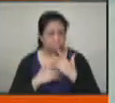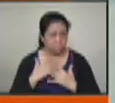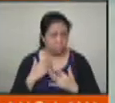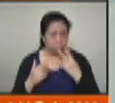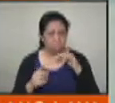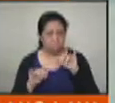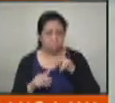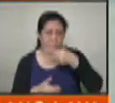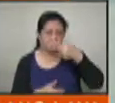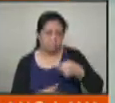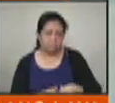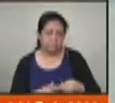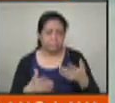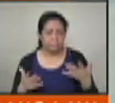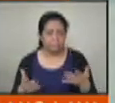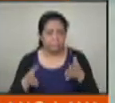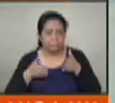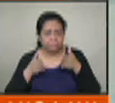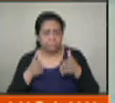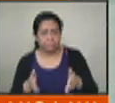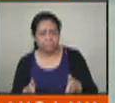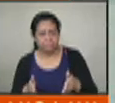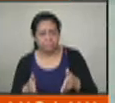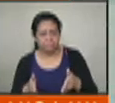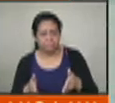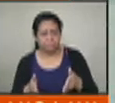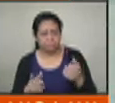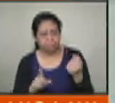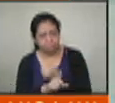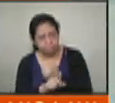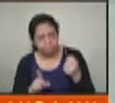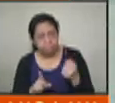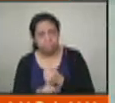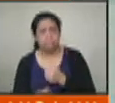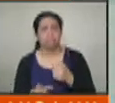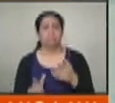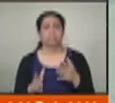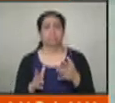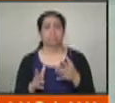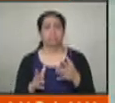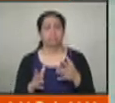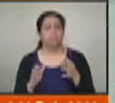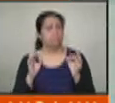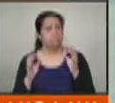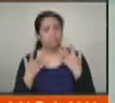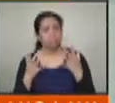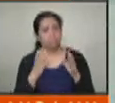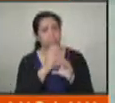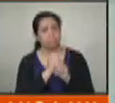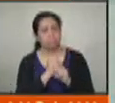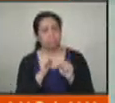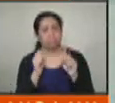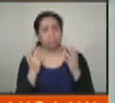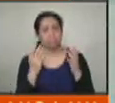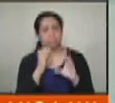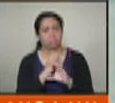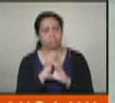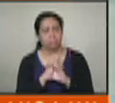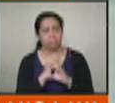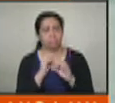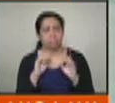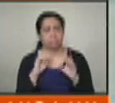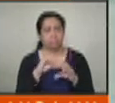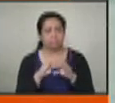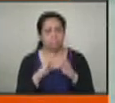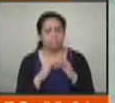na nakatiyaya sa kalsada at bugbog serado, kung wala ho kayong makuhang sasakyan